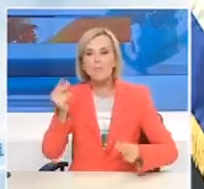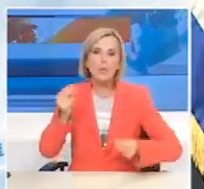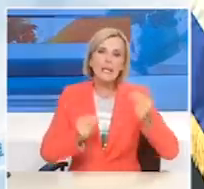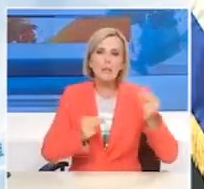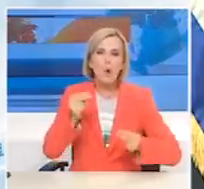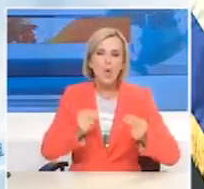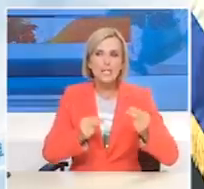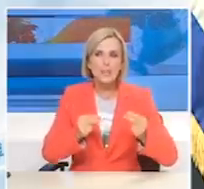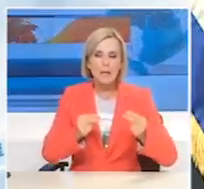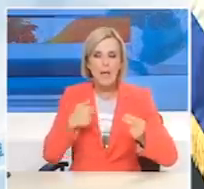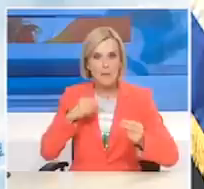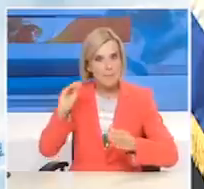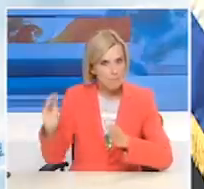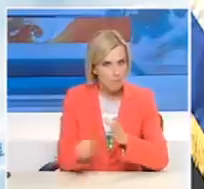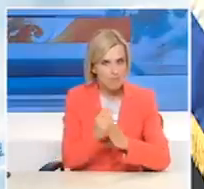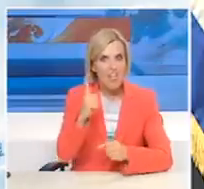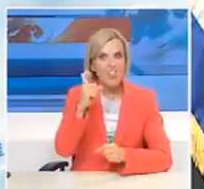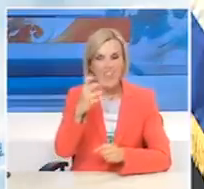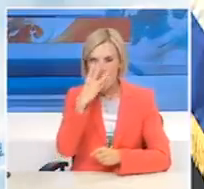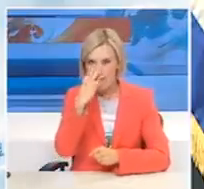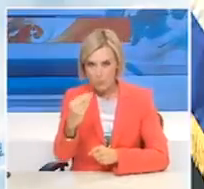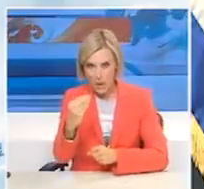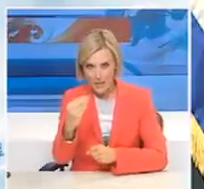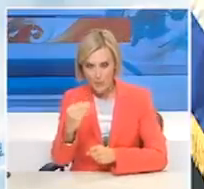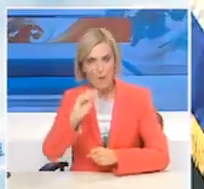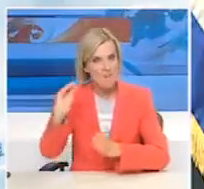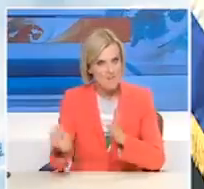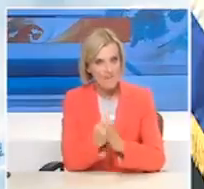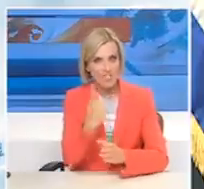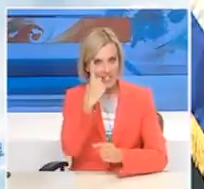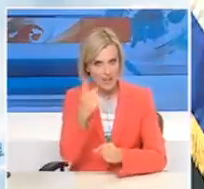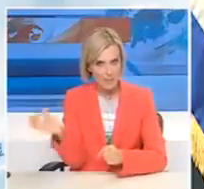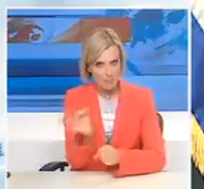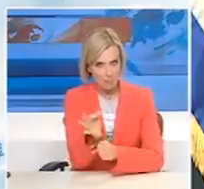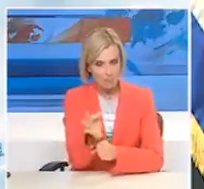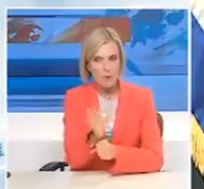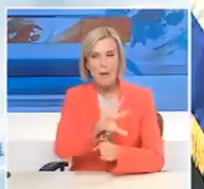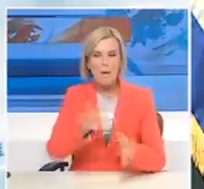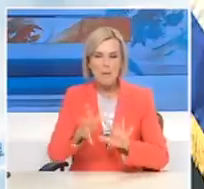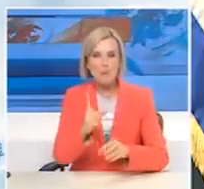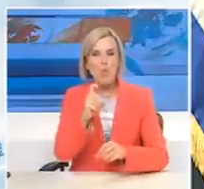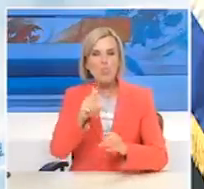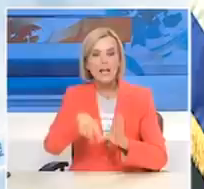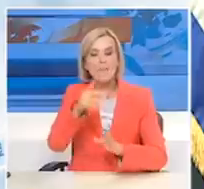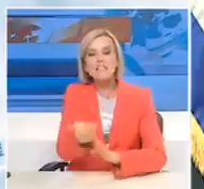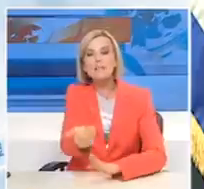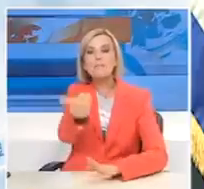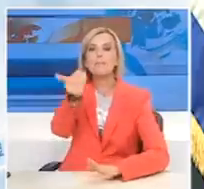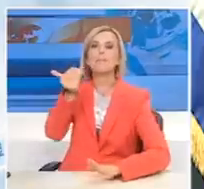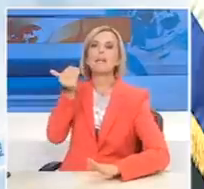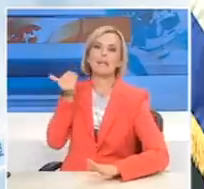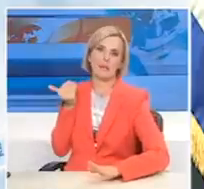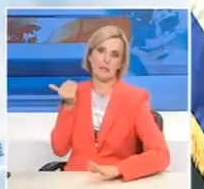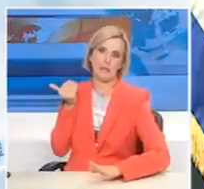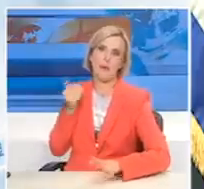πάσα πιθανότητα, επειδή παίρνει περίπου δύο σηριακά διαστήματα, δύο γενιές του ιού, να δει